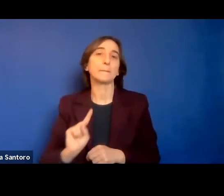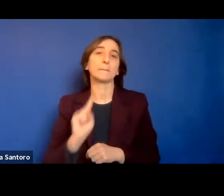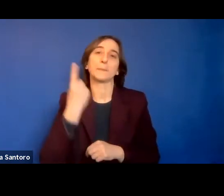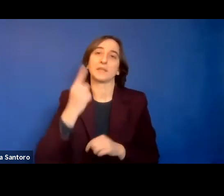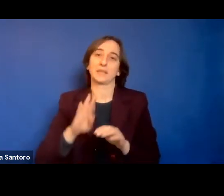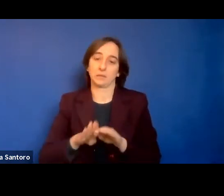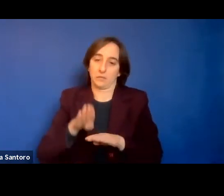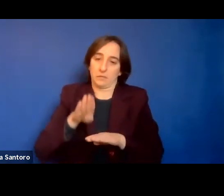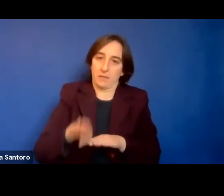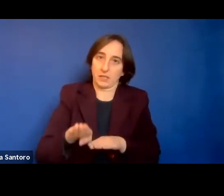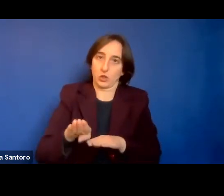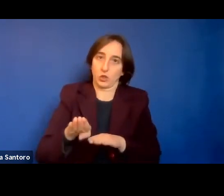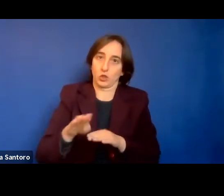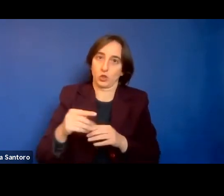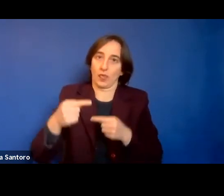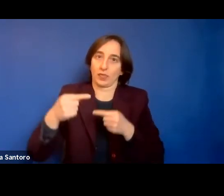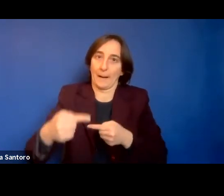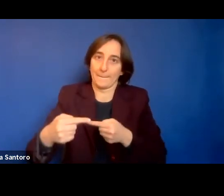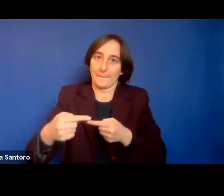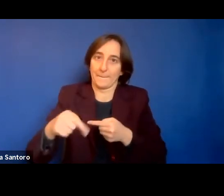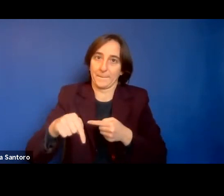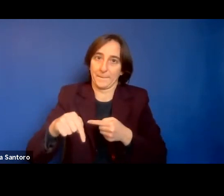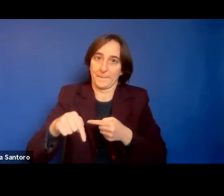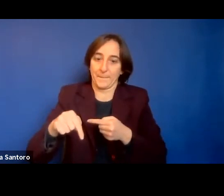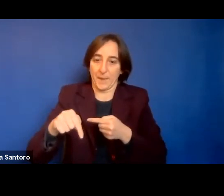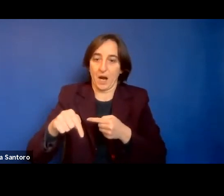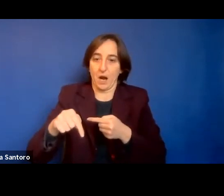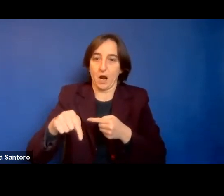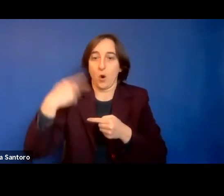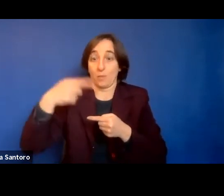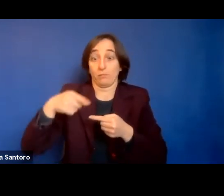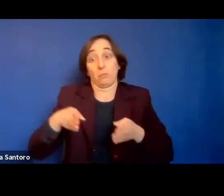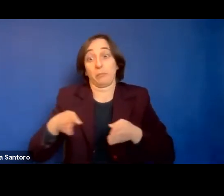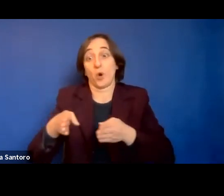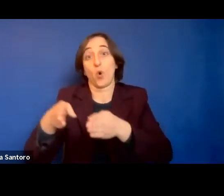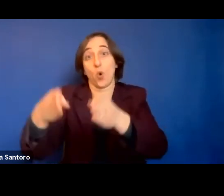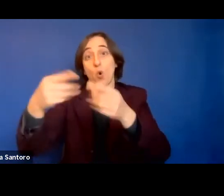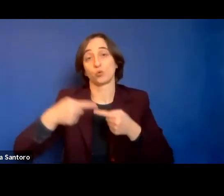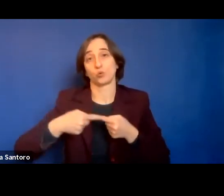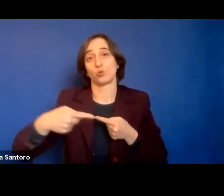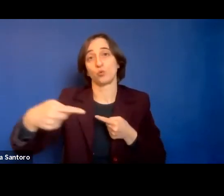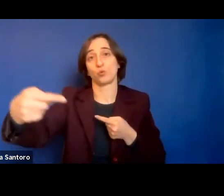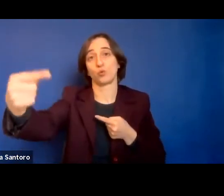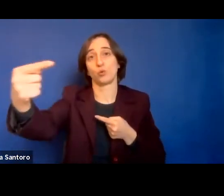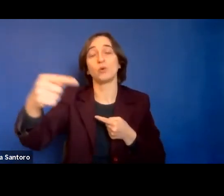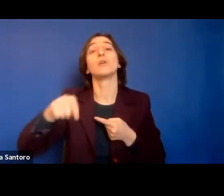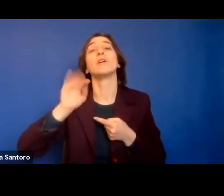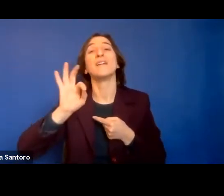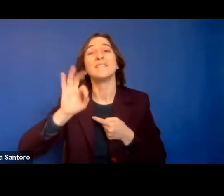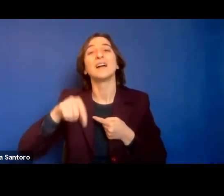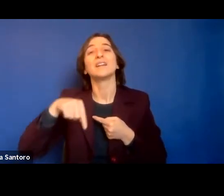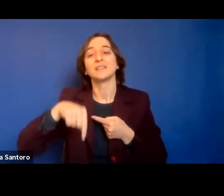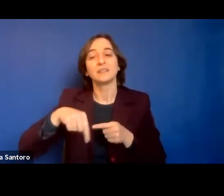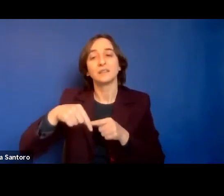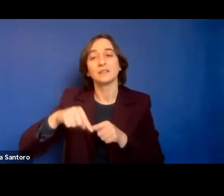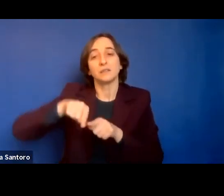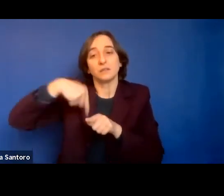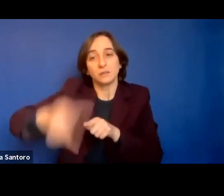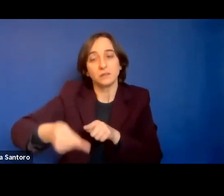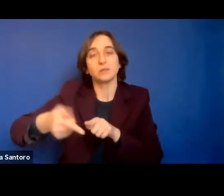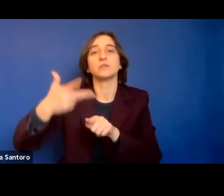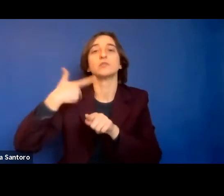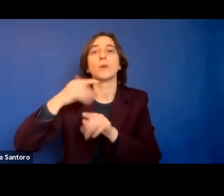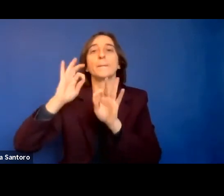poi ha il suo sviluppo nella presentazione di una call, di una manifestazione di